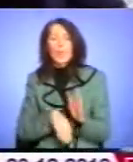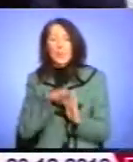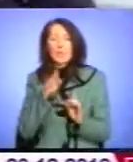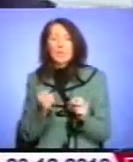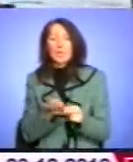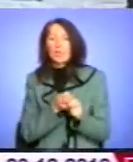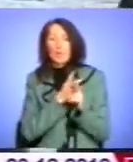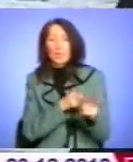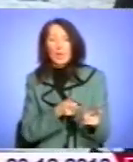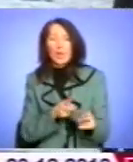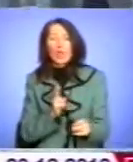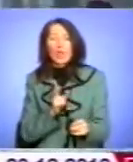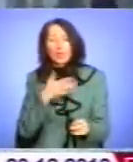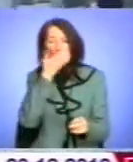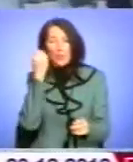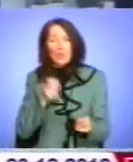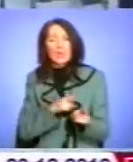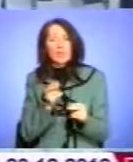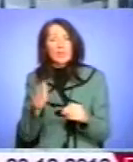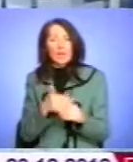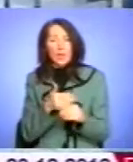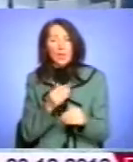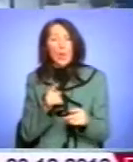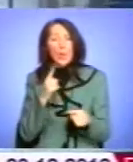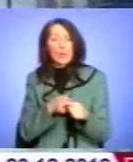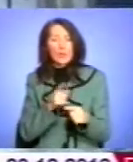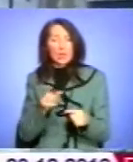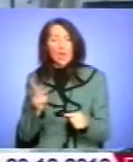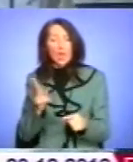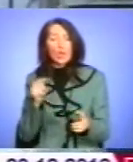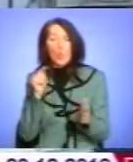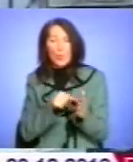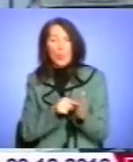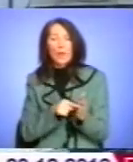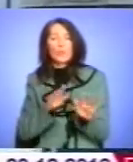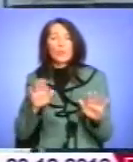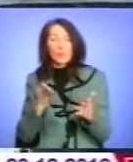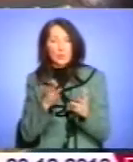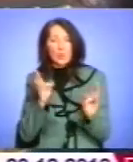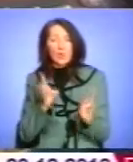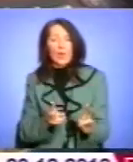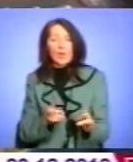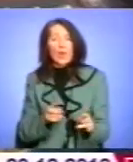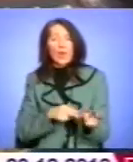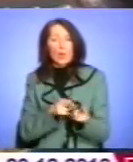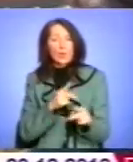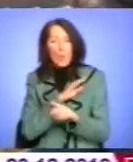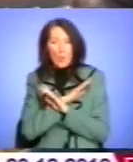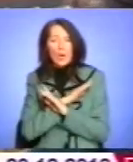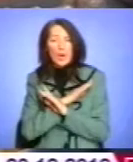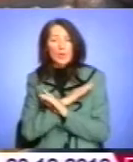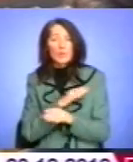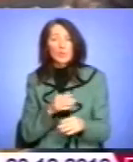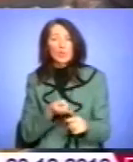залізниця карає. За статистикою, половина тих, хто потрапив у пригоду на колії, помирають від отриманих травм. Цього року по Тернопільській